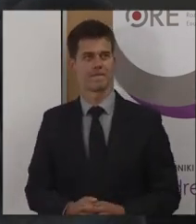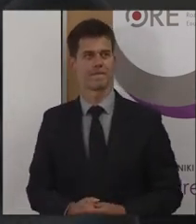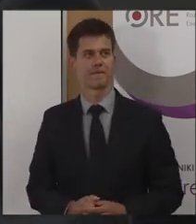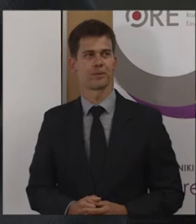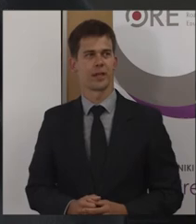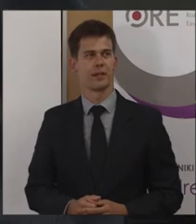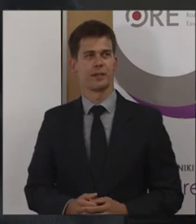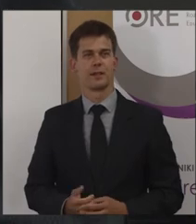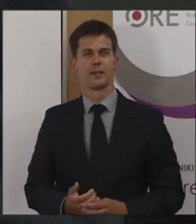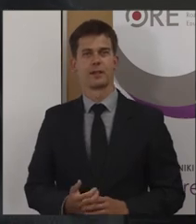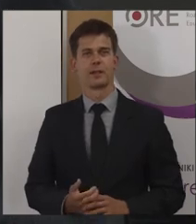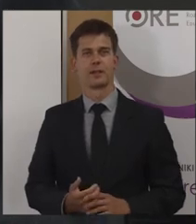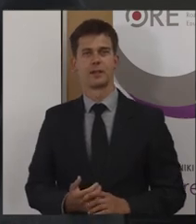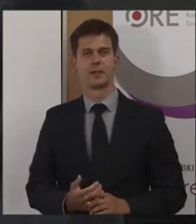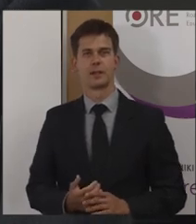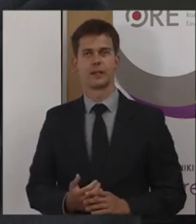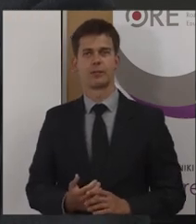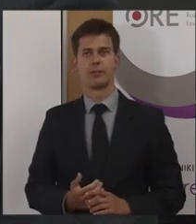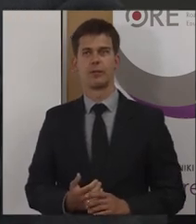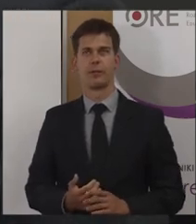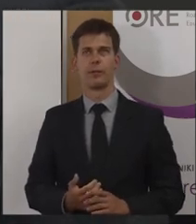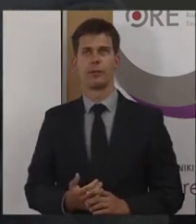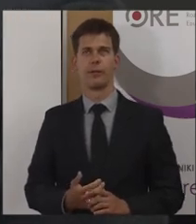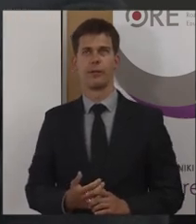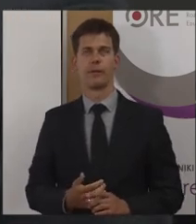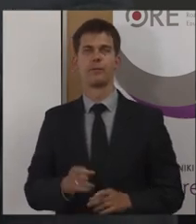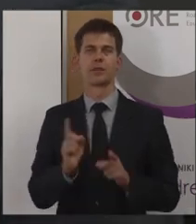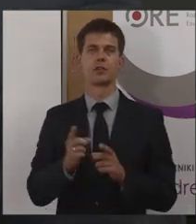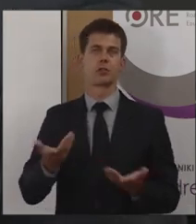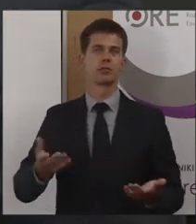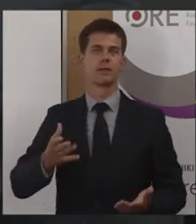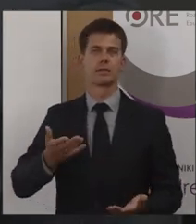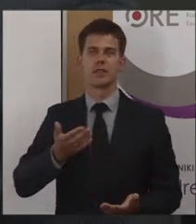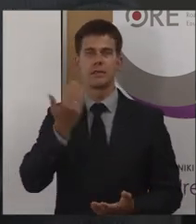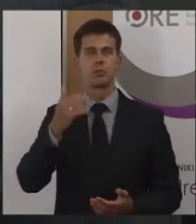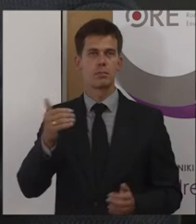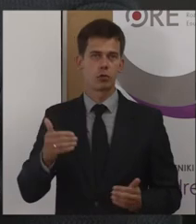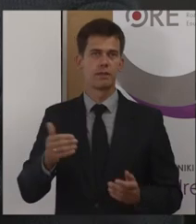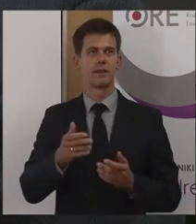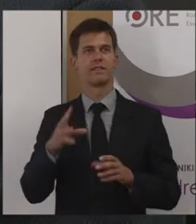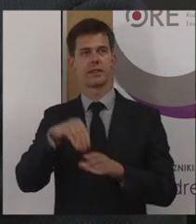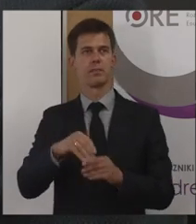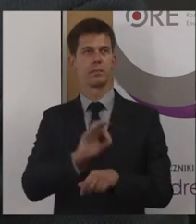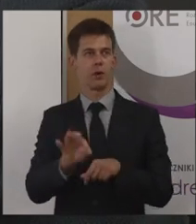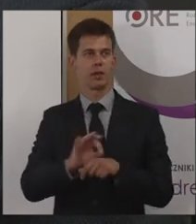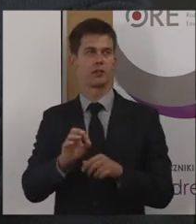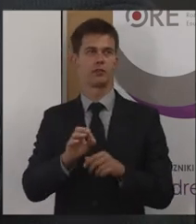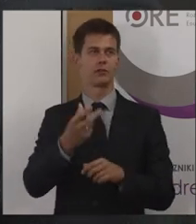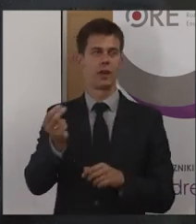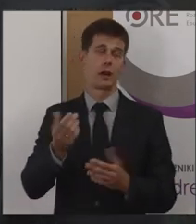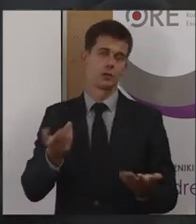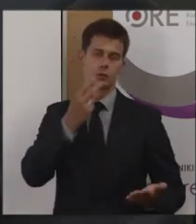wspierać takiego ucznia też takimi rzeczami. Pewnie nie wiem, czy jest to możliwe w ramach projektu, ale